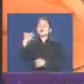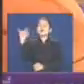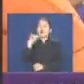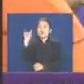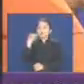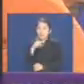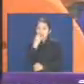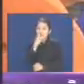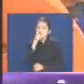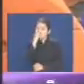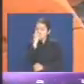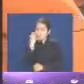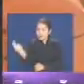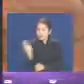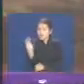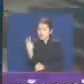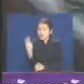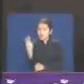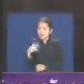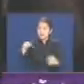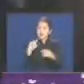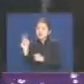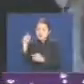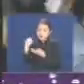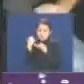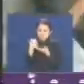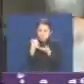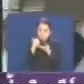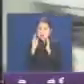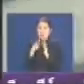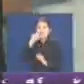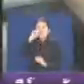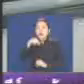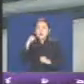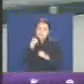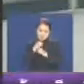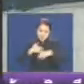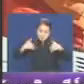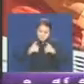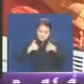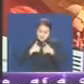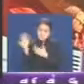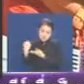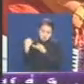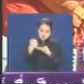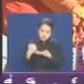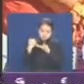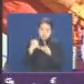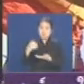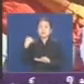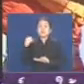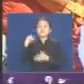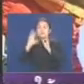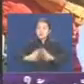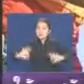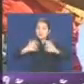เมื่อได้เห็นชาวต่างชาติสองคนนี้มาปักหลักช่วยเหลือและทำงานอย่างไม่รู้จักเหน็ดเหนื่อยแล้วก็เช่นเคยที่ภารกิจ